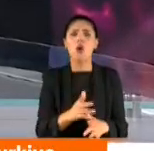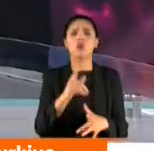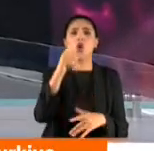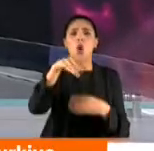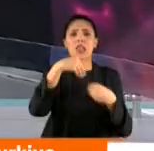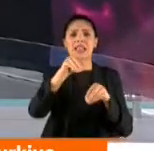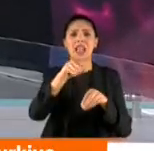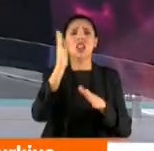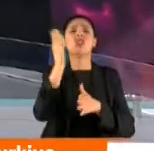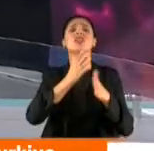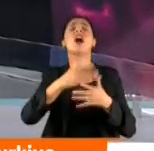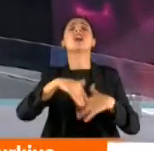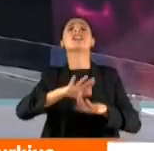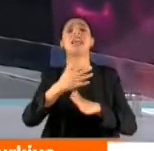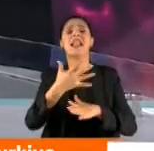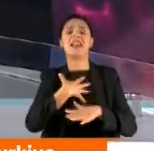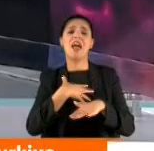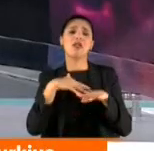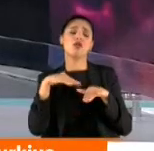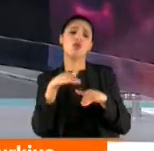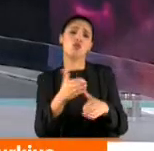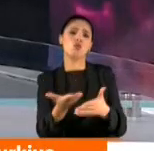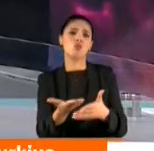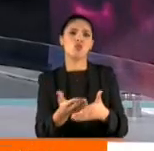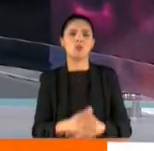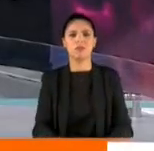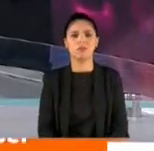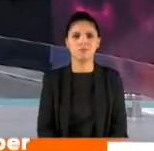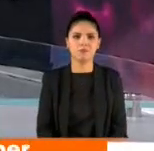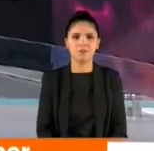meğer o satıcı dayak yememiş, kendi düşmüş.